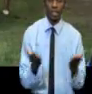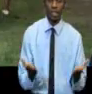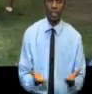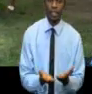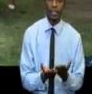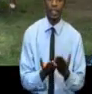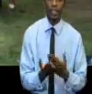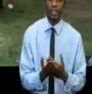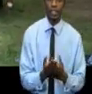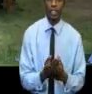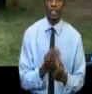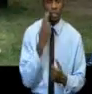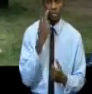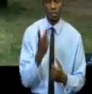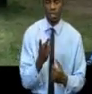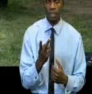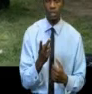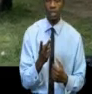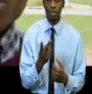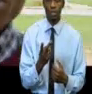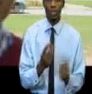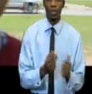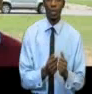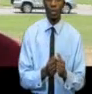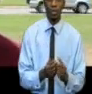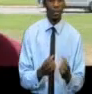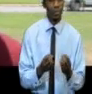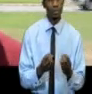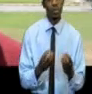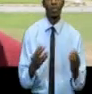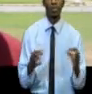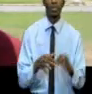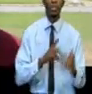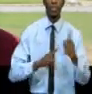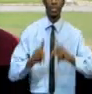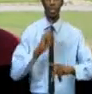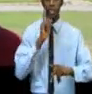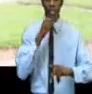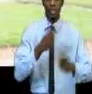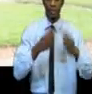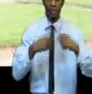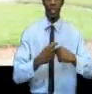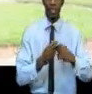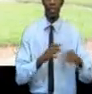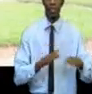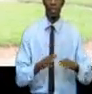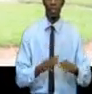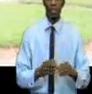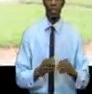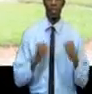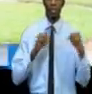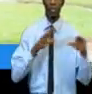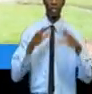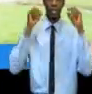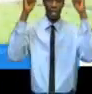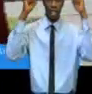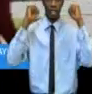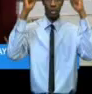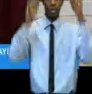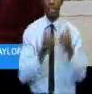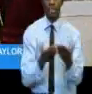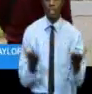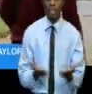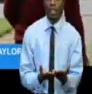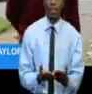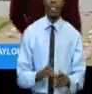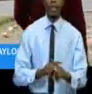gym et tout comme ça. Il y a aussi des élèves qui viennent pour s'absenter ici faire l'école buissonnière. Plusieurs heures en dehors de l'école,